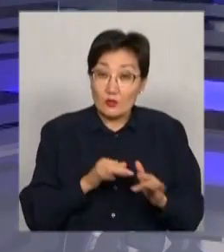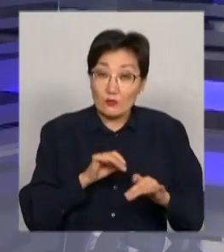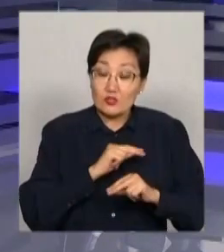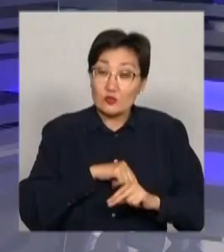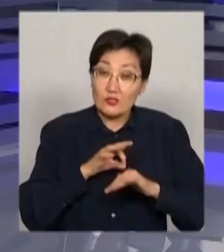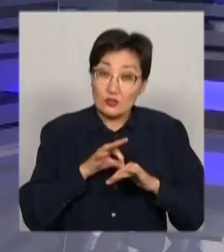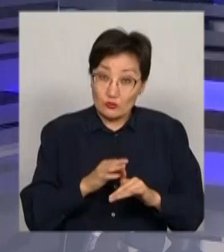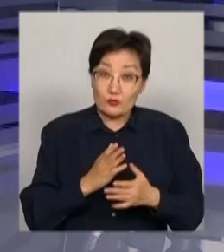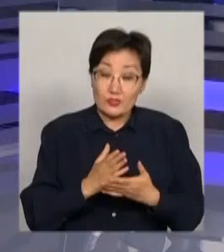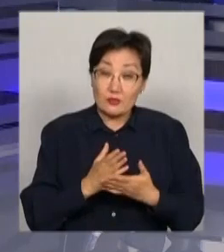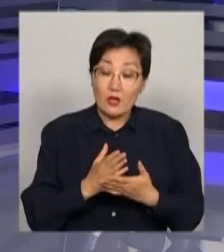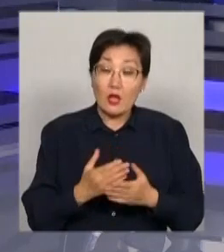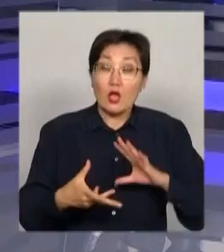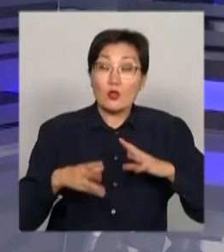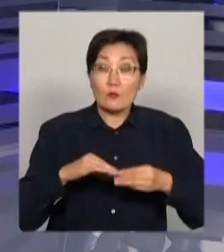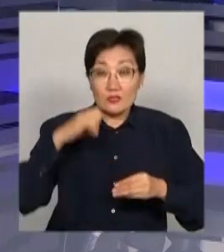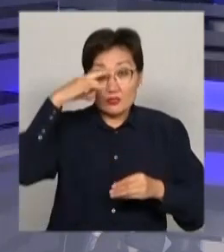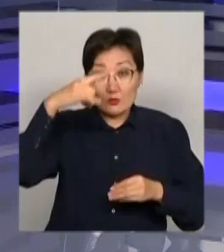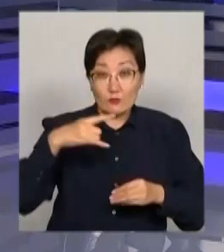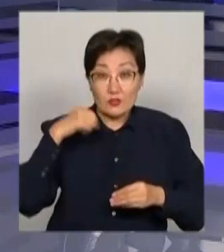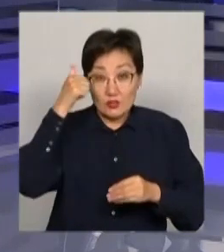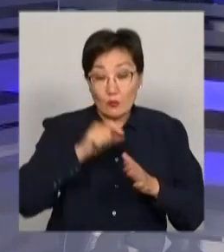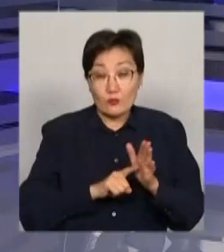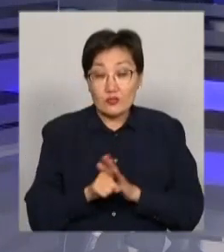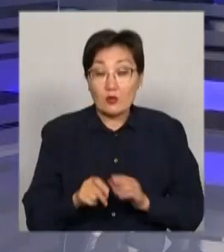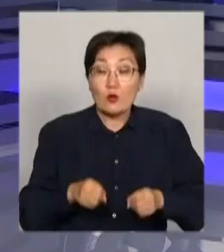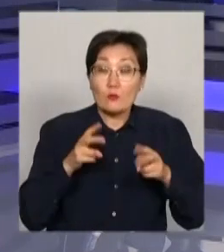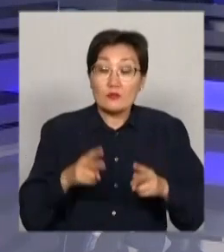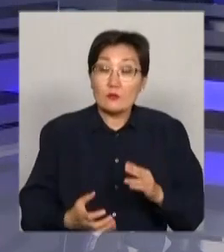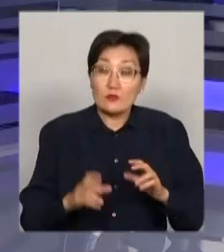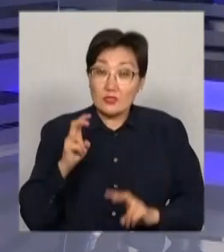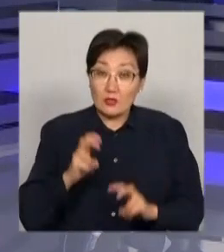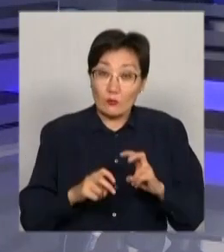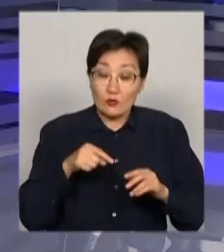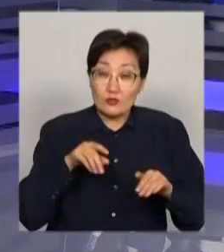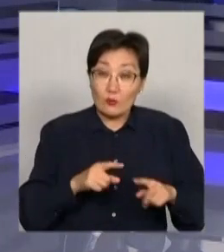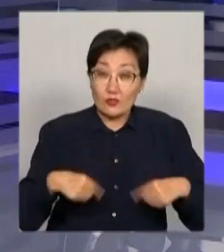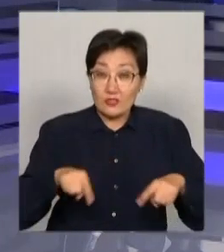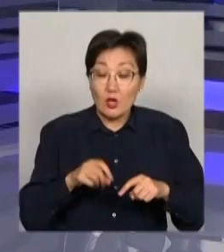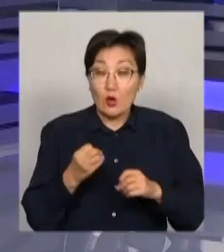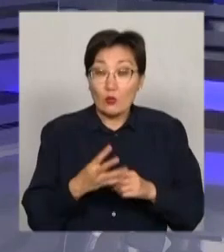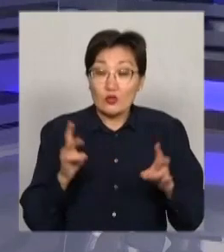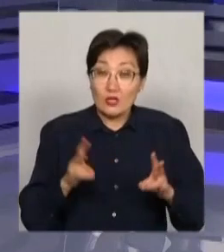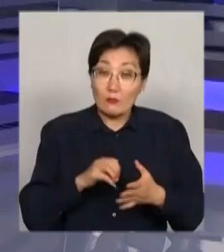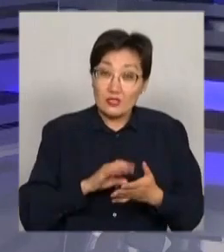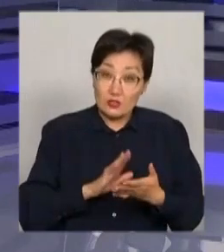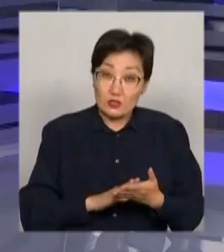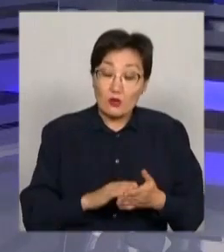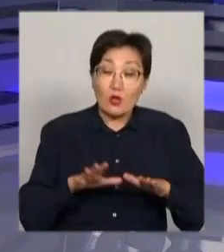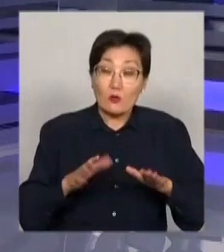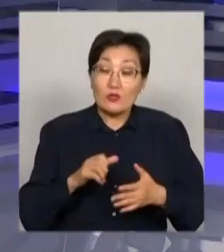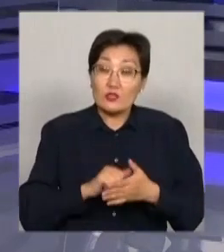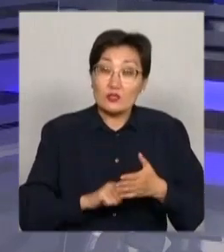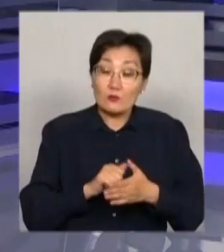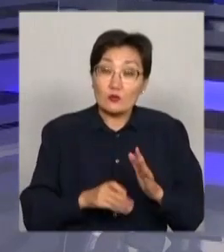жұмыстары жүргізіліп жатыр. Жалпы Қазақстанда жыл басынан бері қауіпті өндірістік нысандарда 14 авария тіркелген. Оқиға